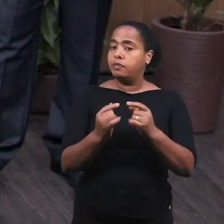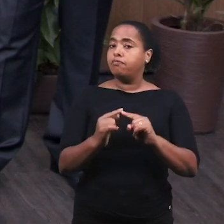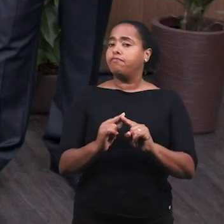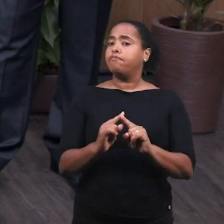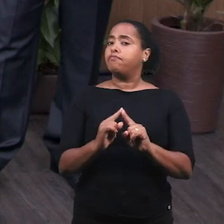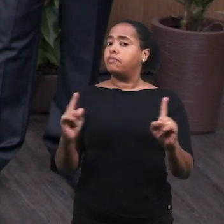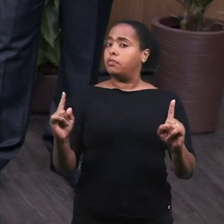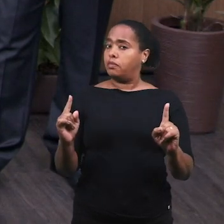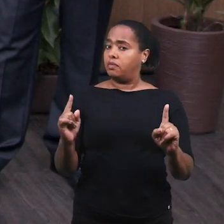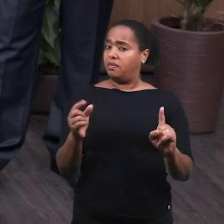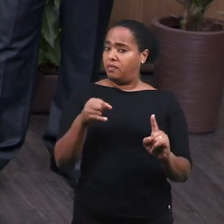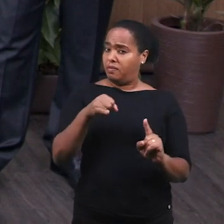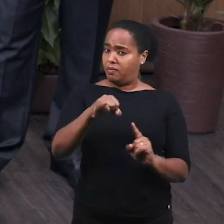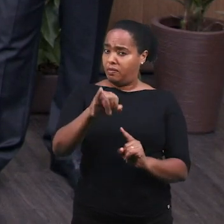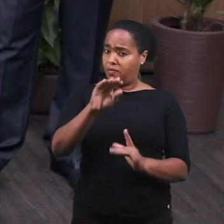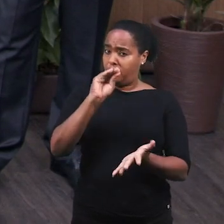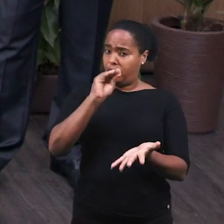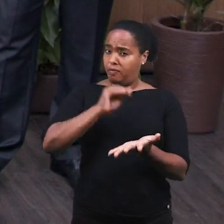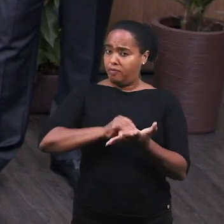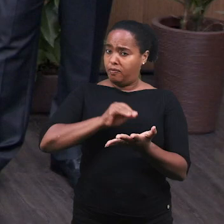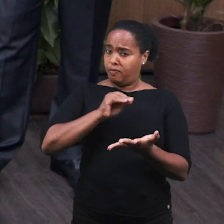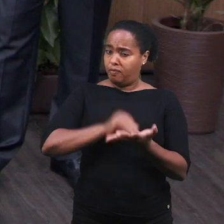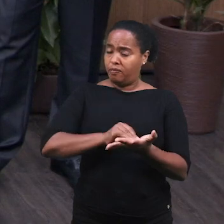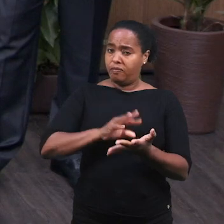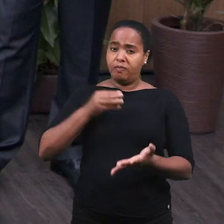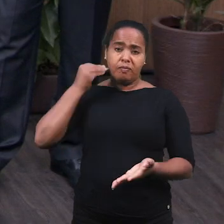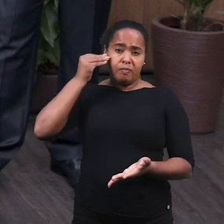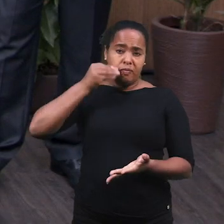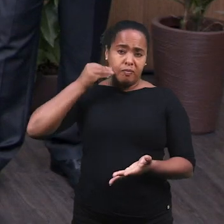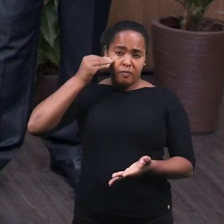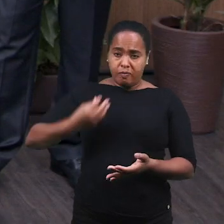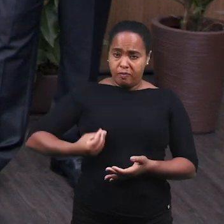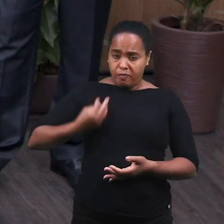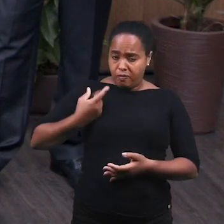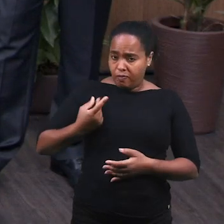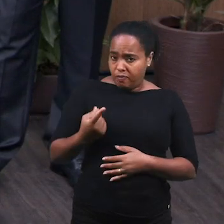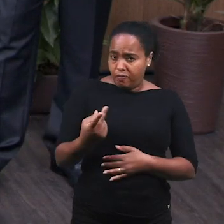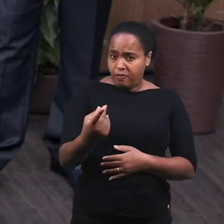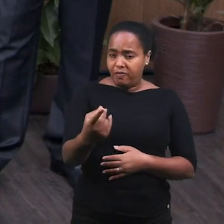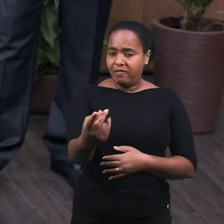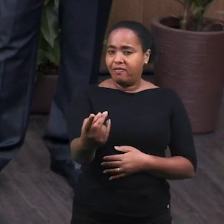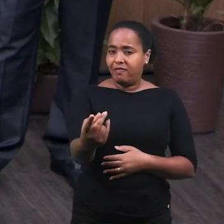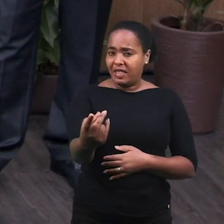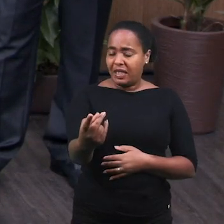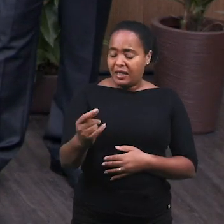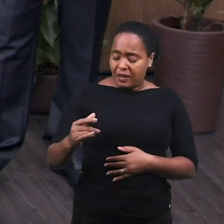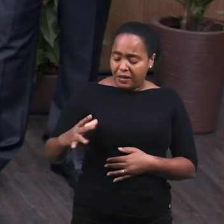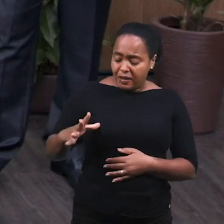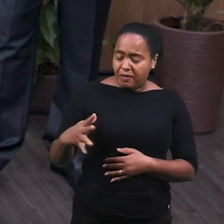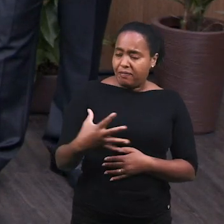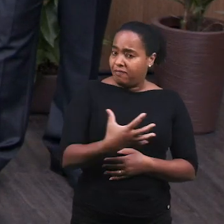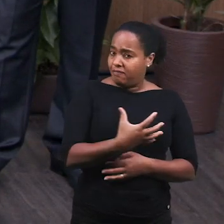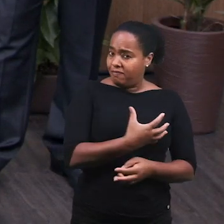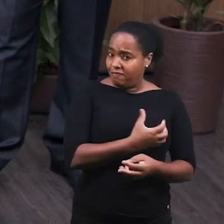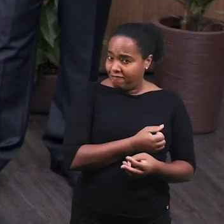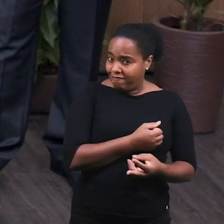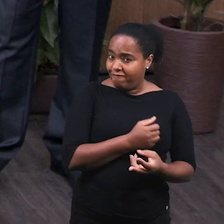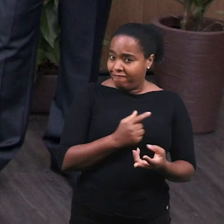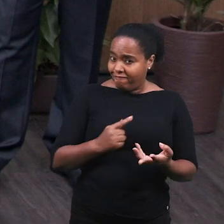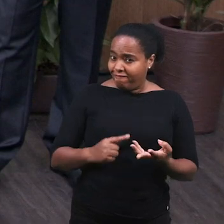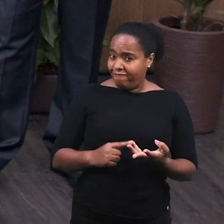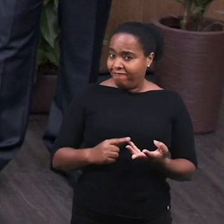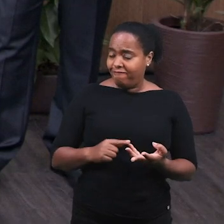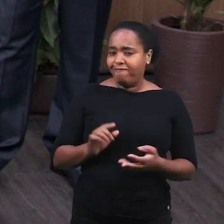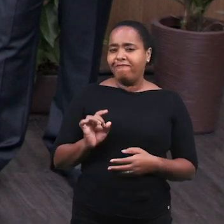семью, но если он не имел переживания, жизнь вечную, спасение,